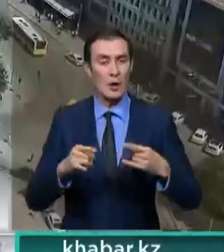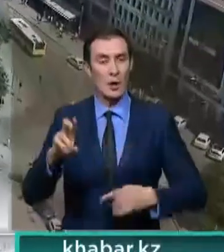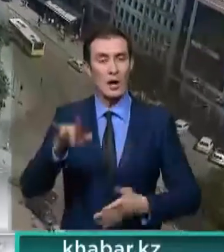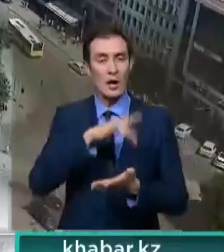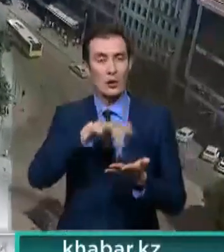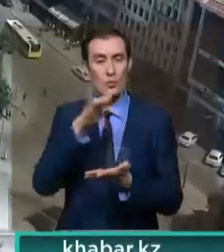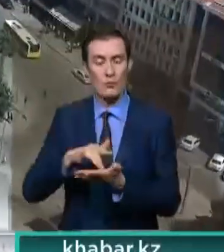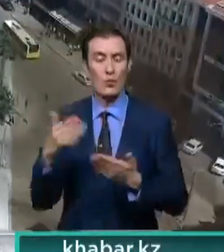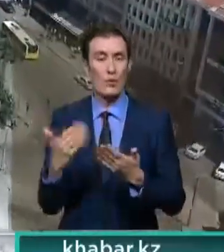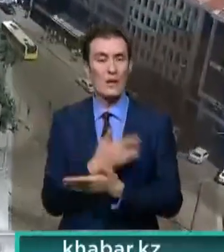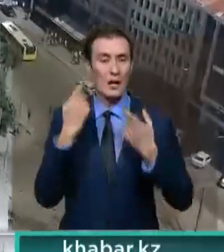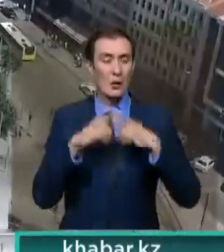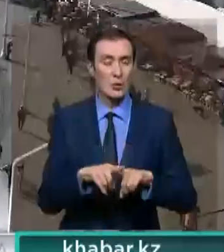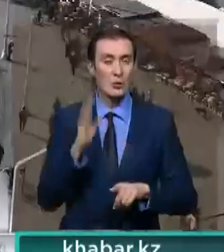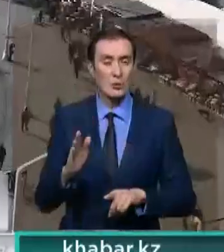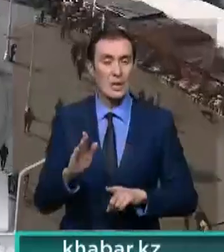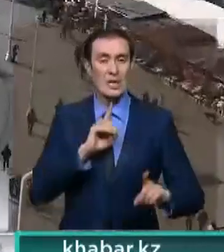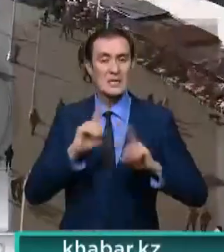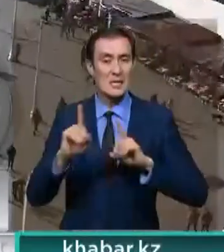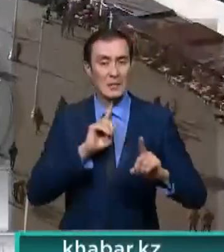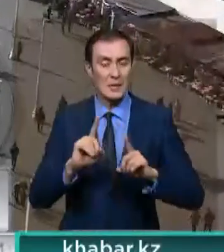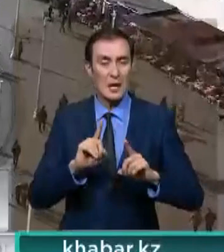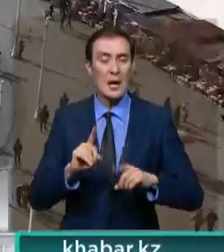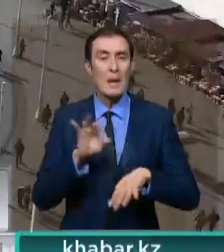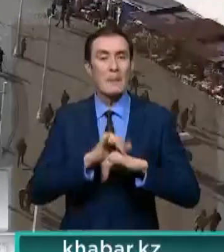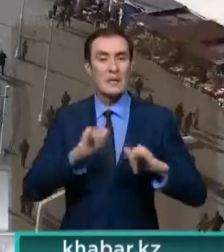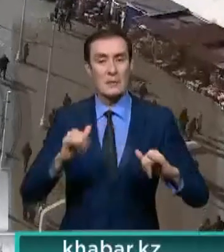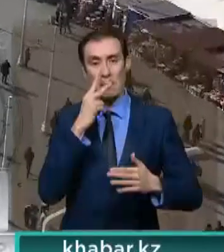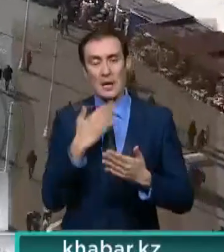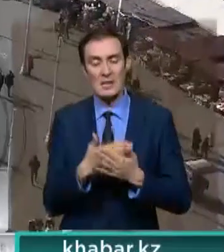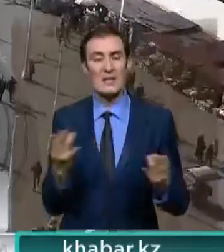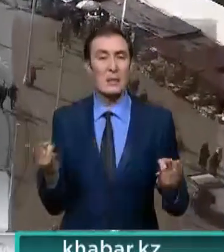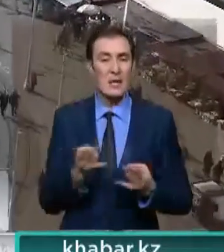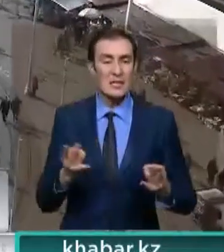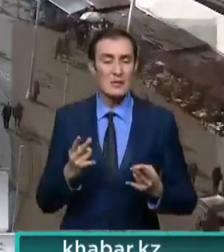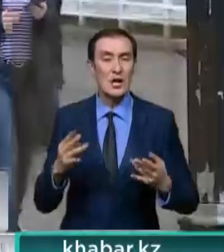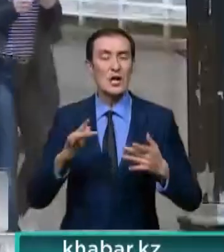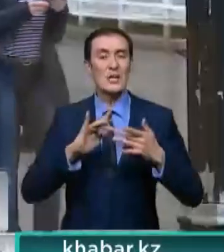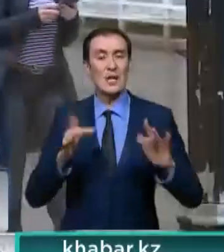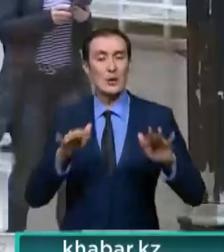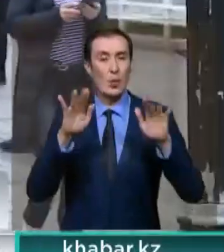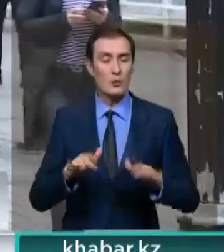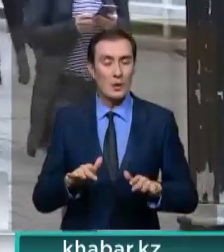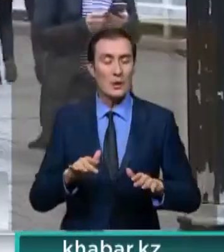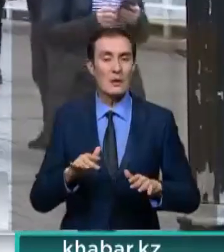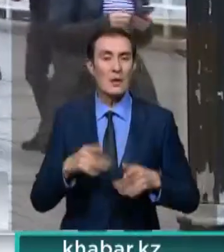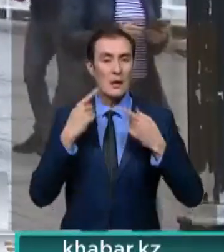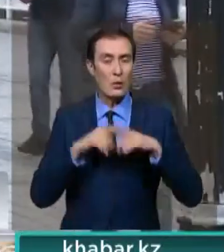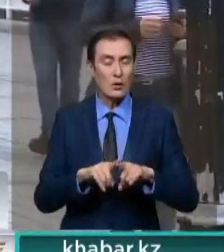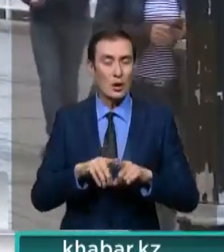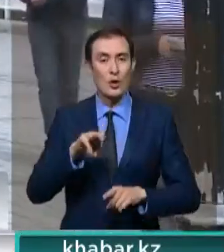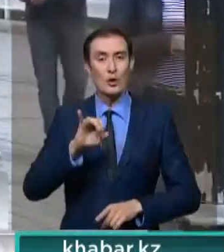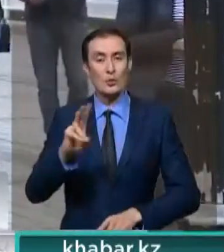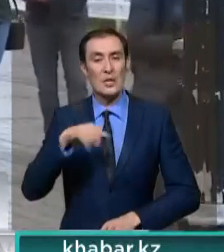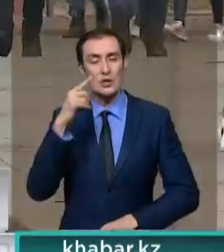на новые технологии ожидается на полях саммита. Пандемия показала востребованность в цифровых решениях. По словам экспертов,